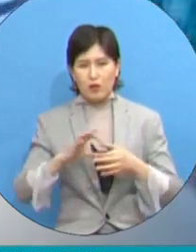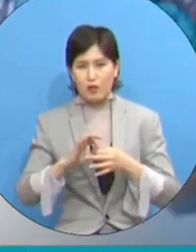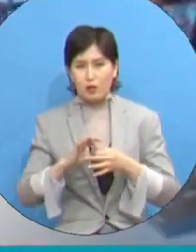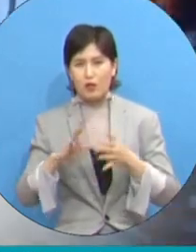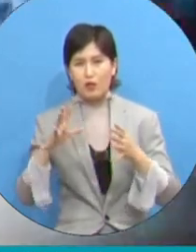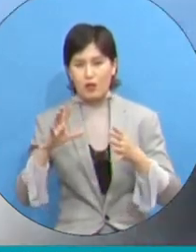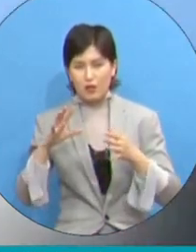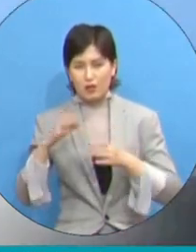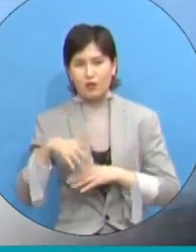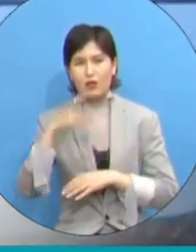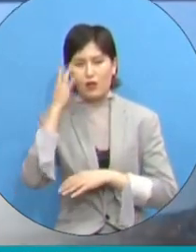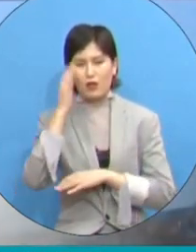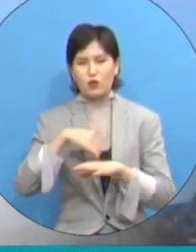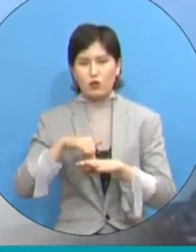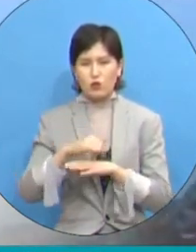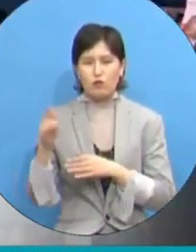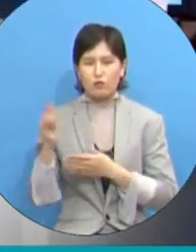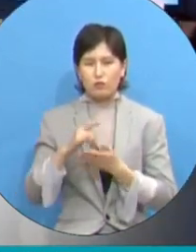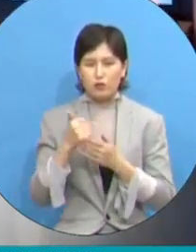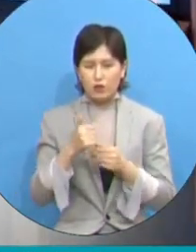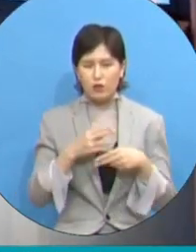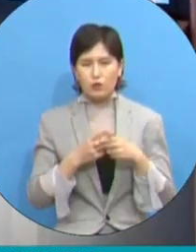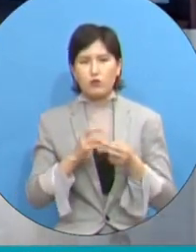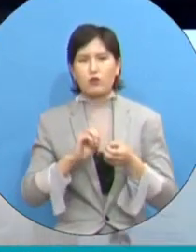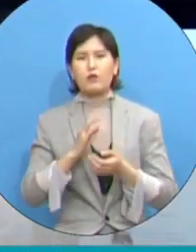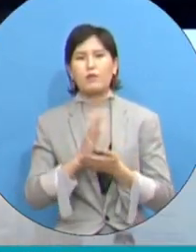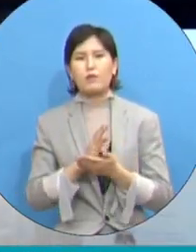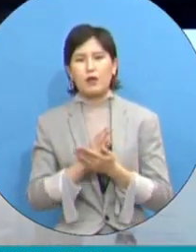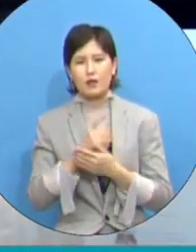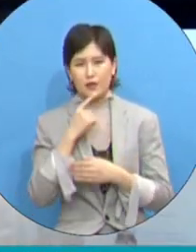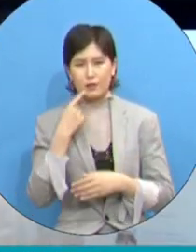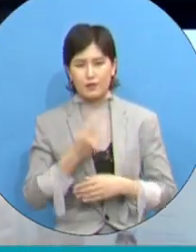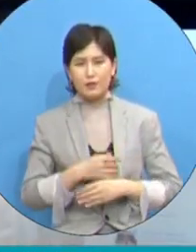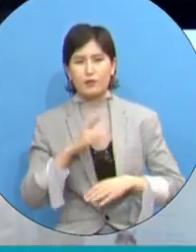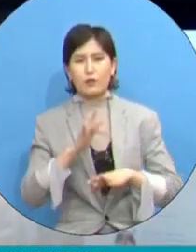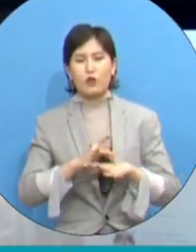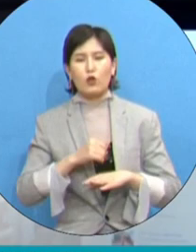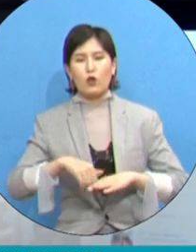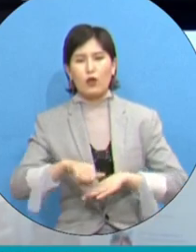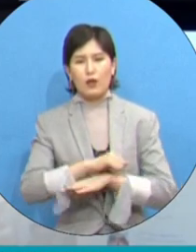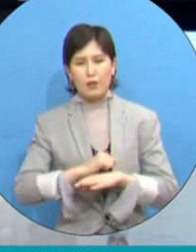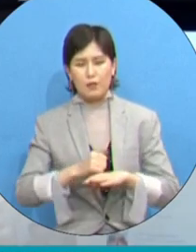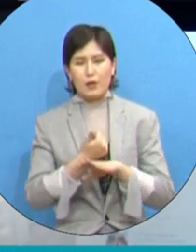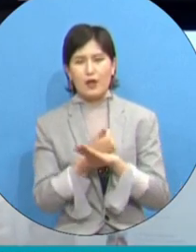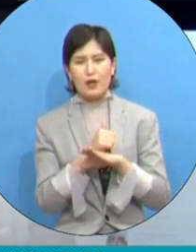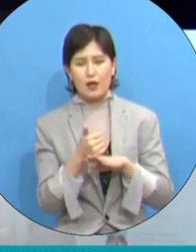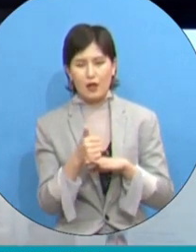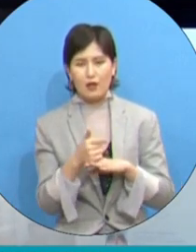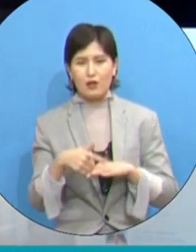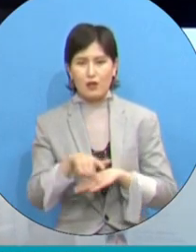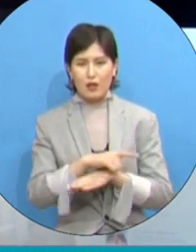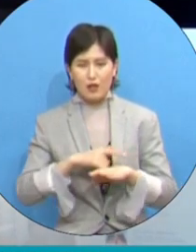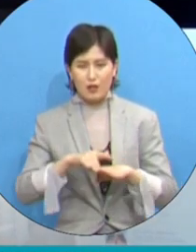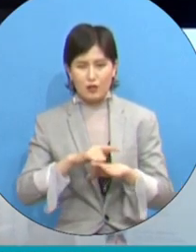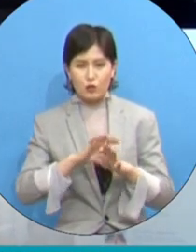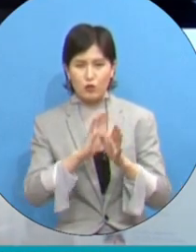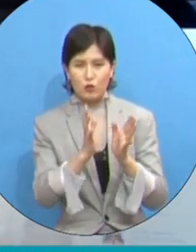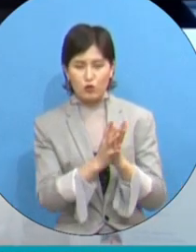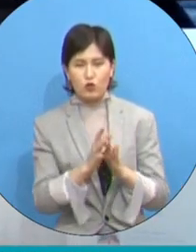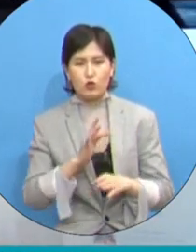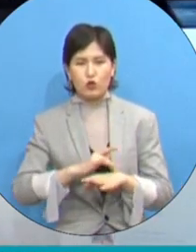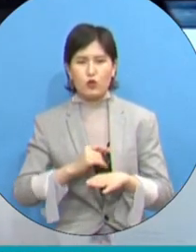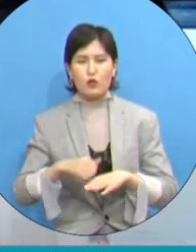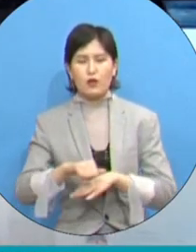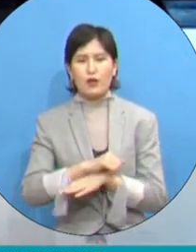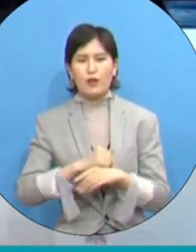эхлэн үйл ажиллагаа явуулж байгааг аламныхан онцллоо. Төв аймгийн аяилжуулчлалын бүрэн бүтээгдэхүүнийг